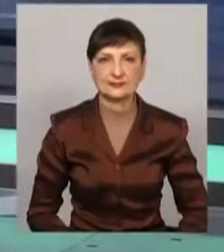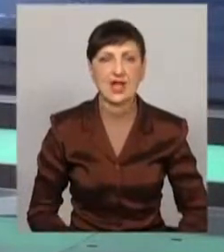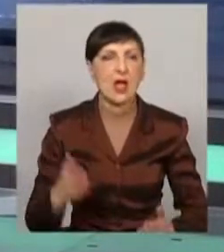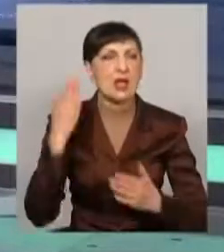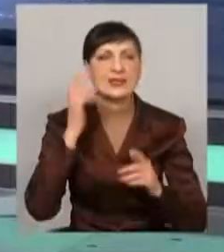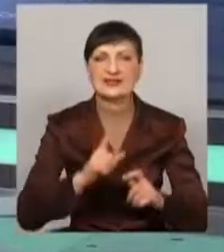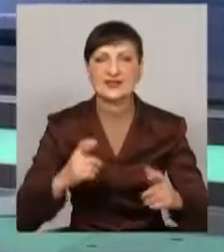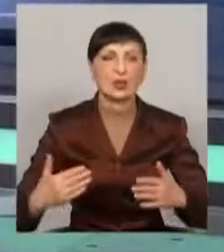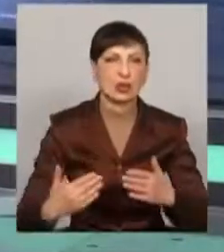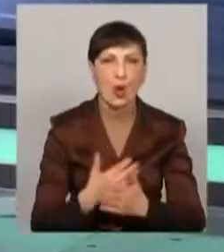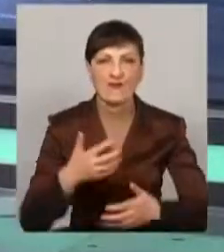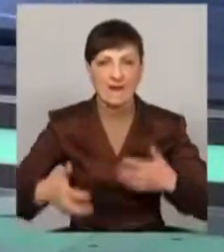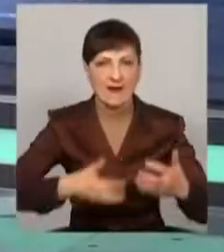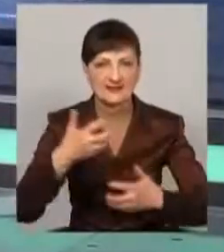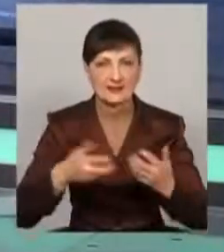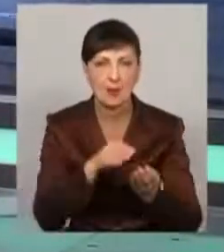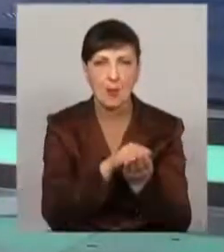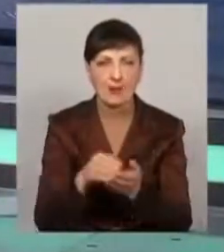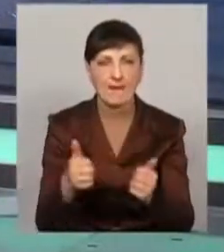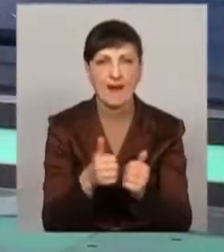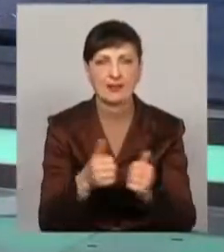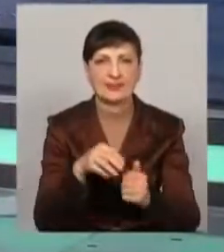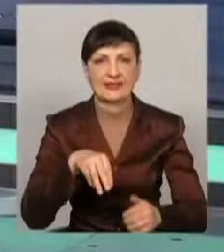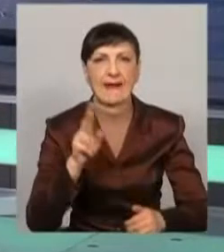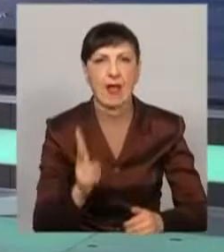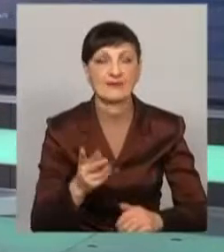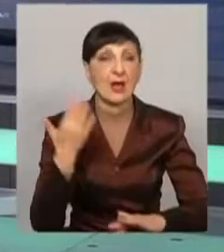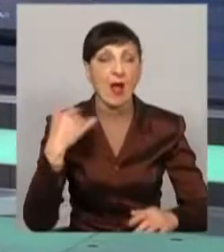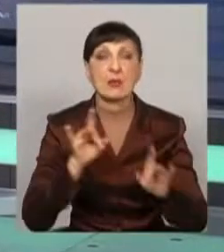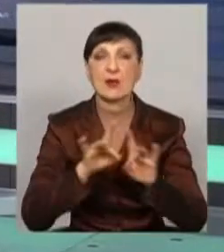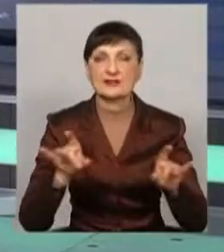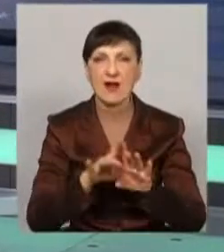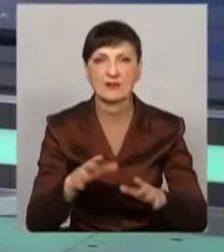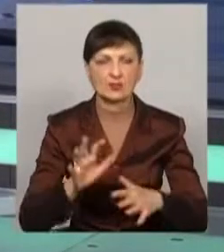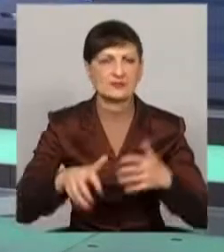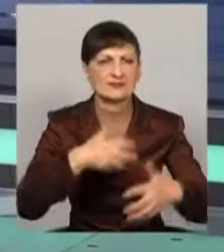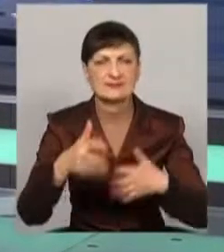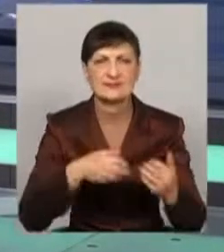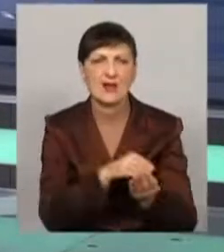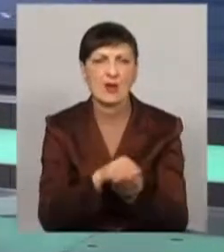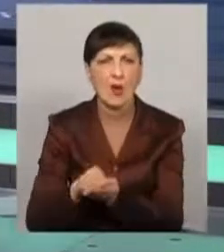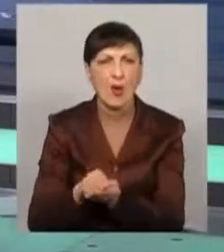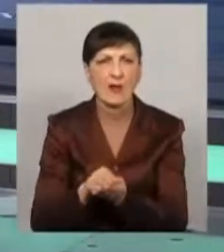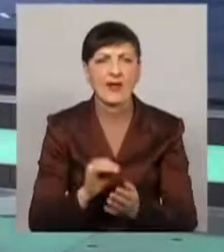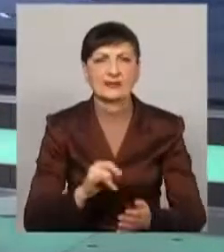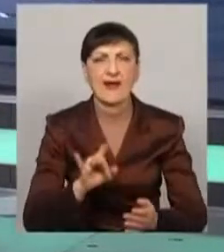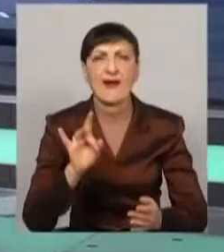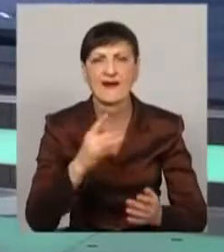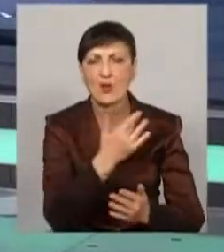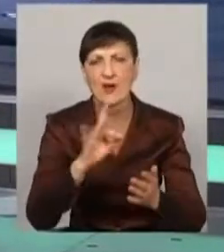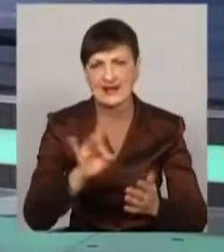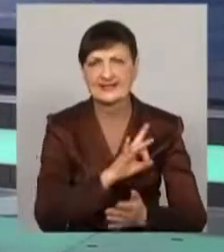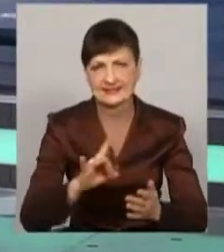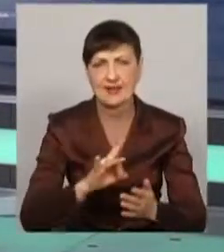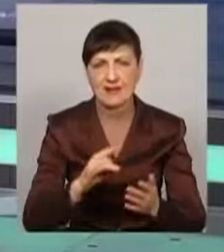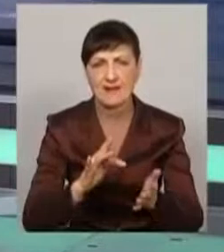Неизвестные вновь разрыли могилы близ Талдыкургана. Ранее мы рассказывали о разгромленных гробах на христианском кладбище. И вот